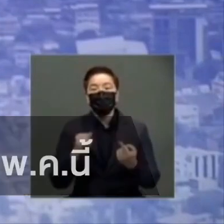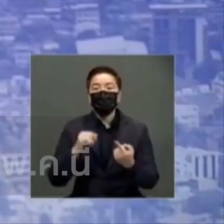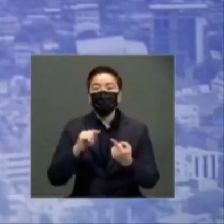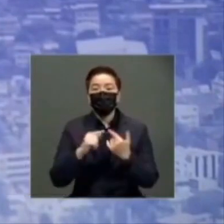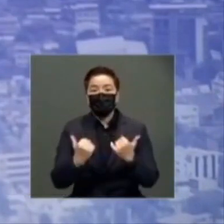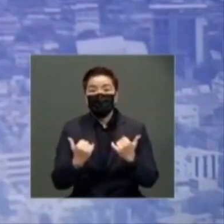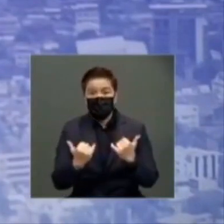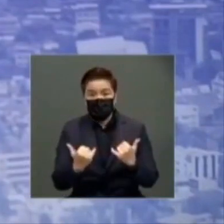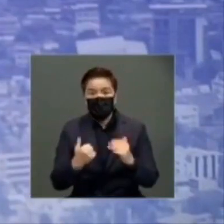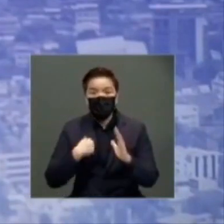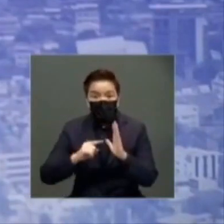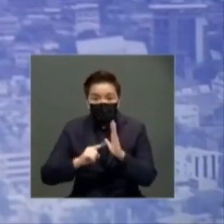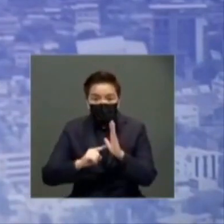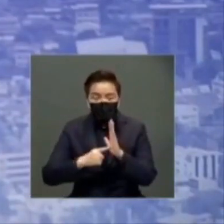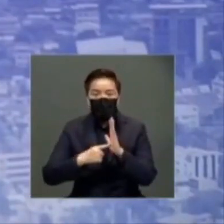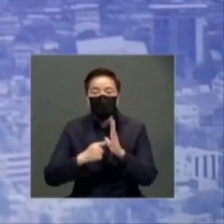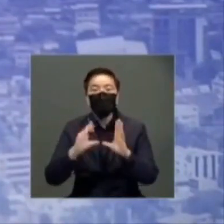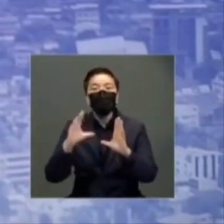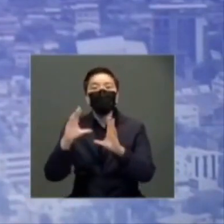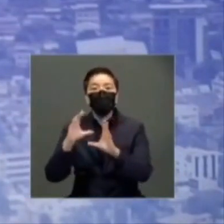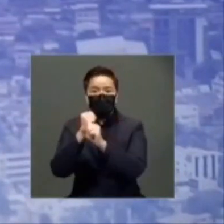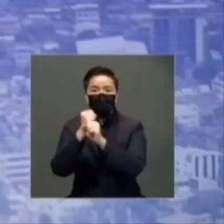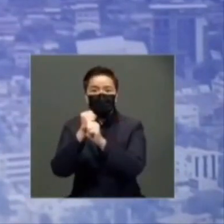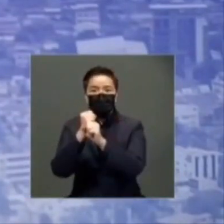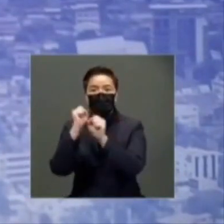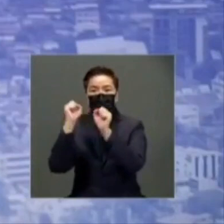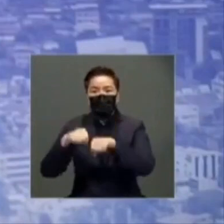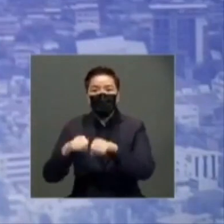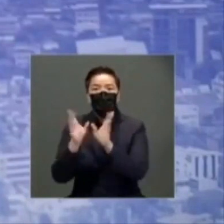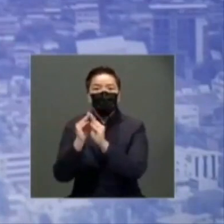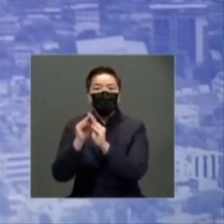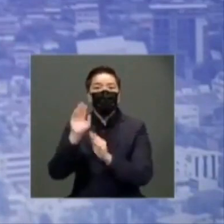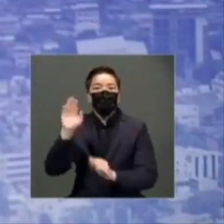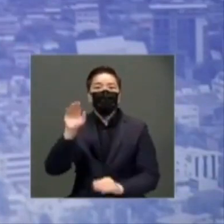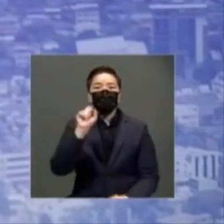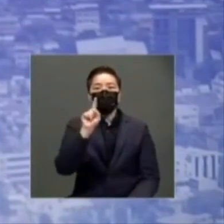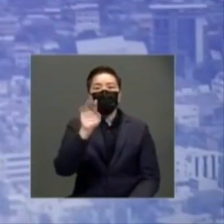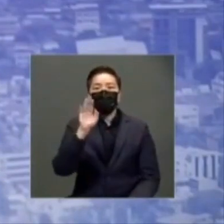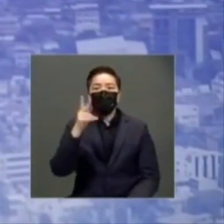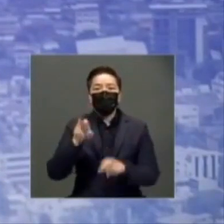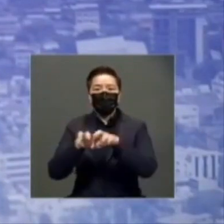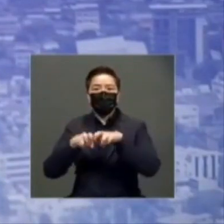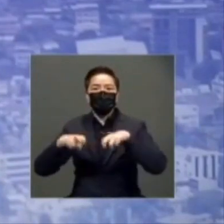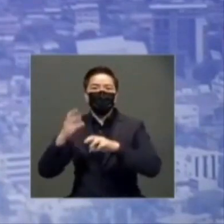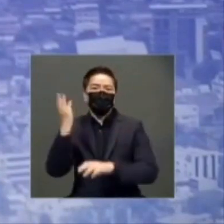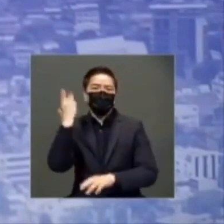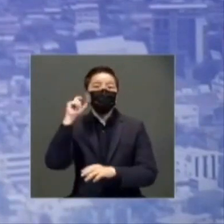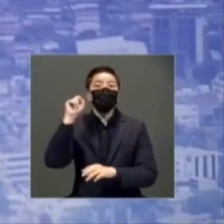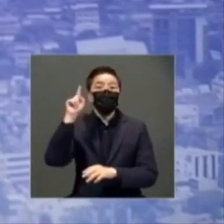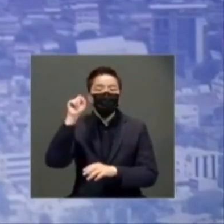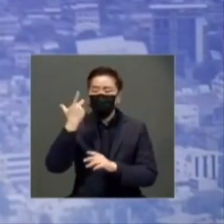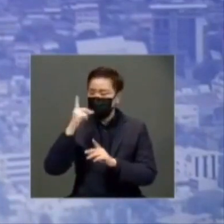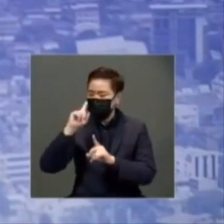ฒนาพฤติกรรมสุขภาพกรมควบคุมโรคในฐานะผู้ช่วยโฆษกศบค.เผย1พฤษภาคมเปิดจุด